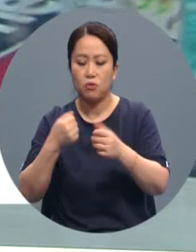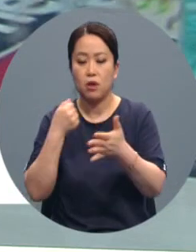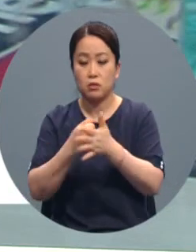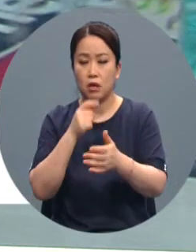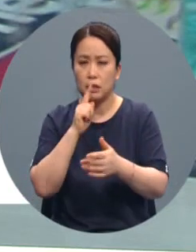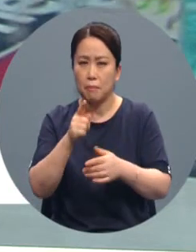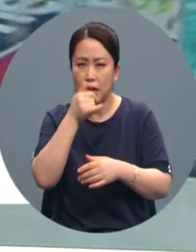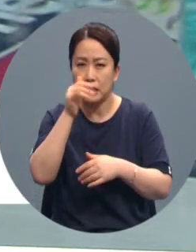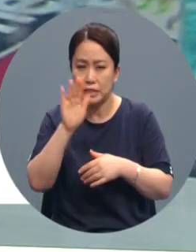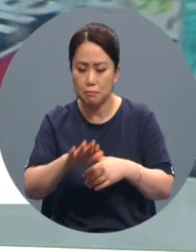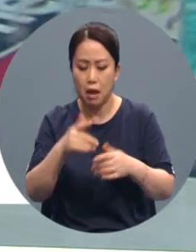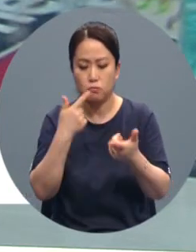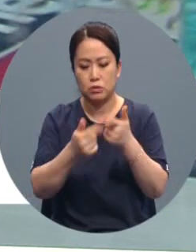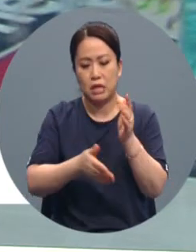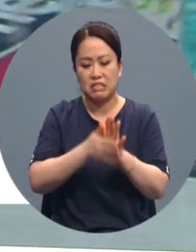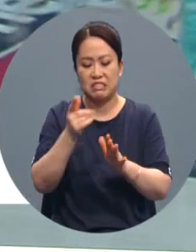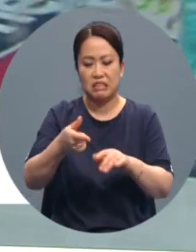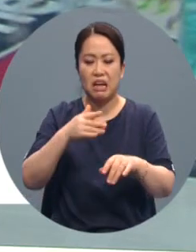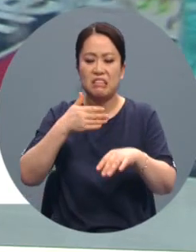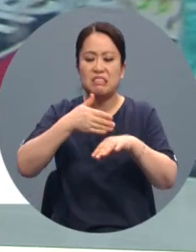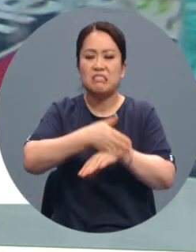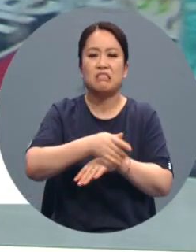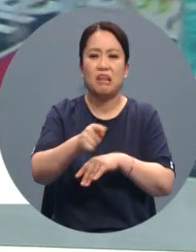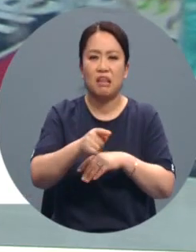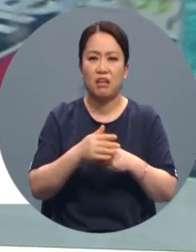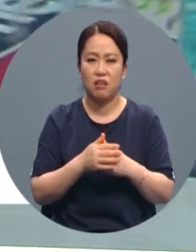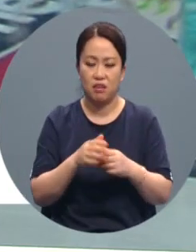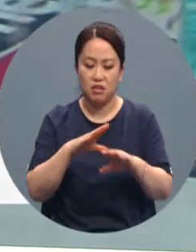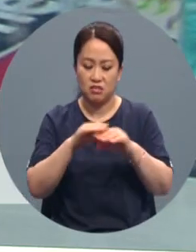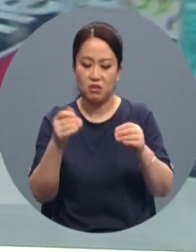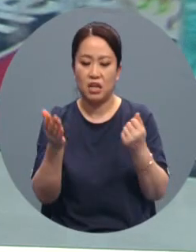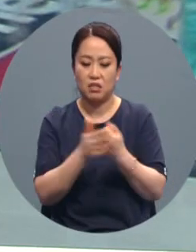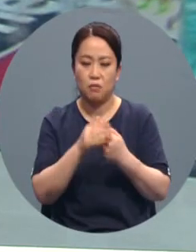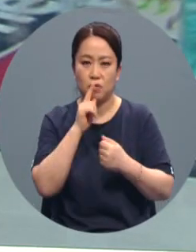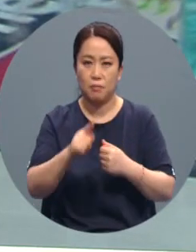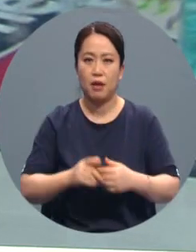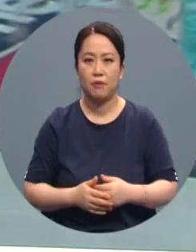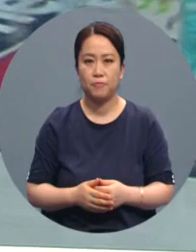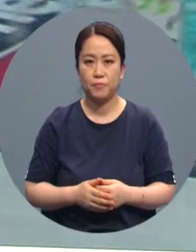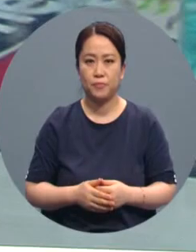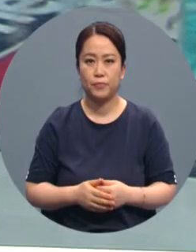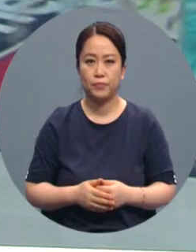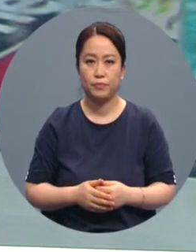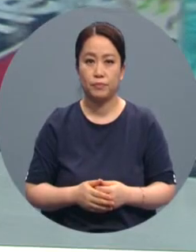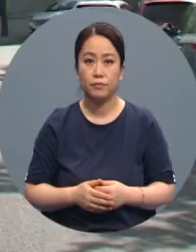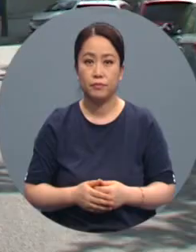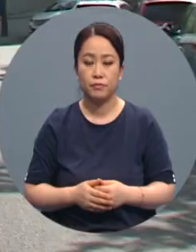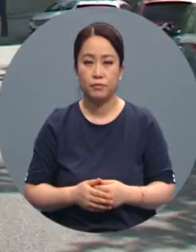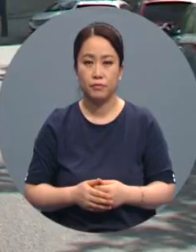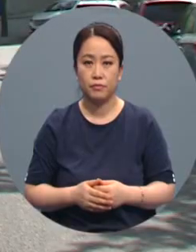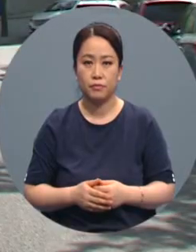뒷북 대응입니다. 농구 팬들만 아쉽게 됐습니다. 류재민 기자입니다.